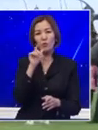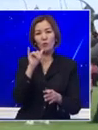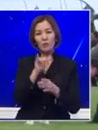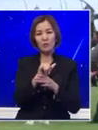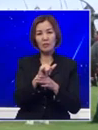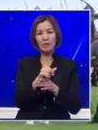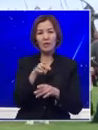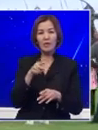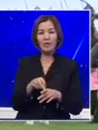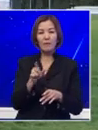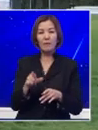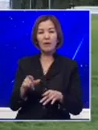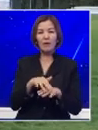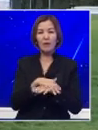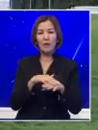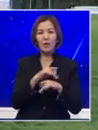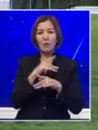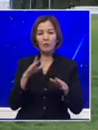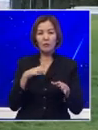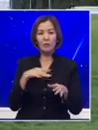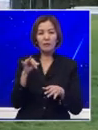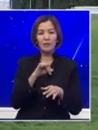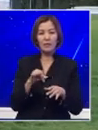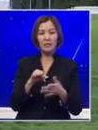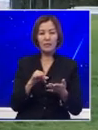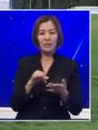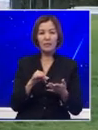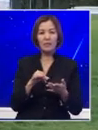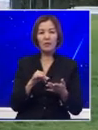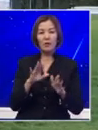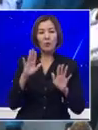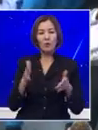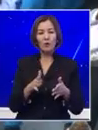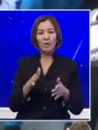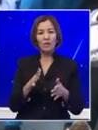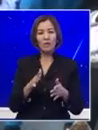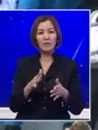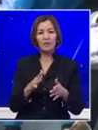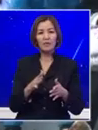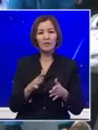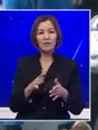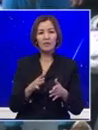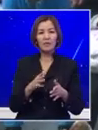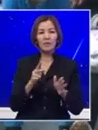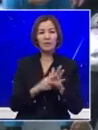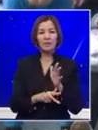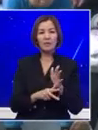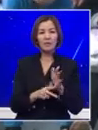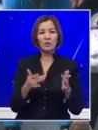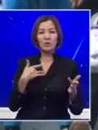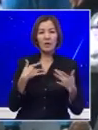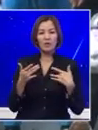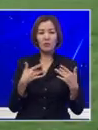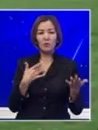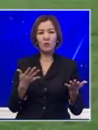келген 2000-нан аса адам жиналды. Тарих беттерінде ойып тұрып орналар оқиғаны Қазақ Юнион Экшн Тим тобының 80-ге жуық актері мен